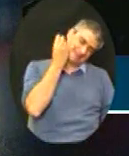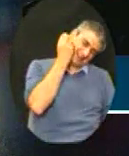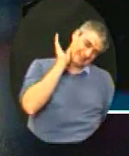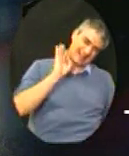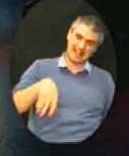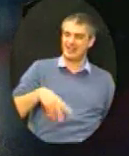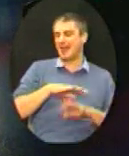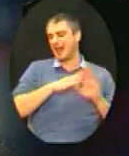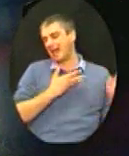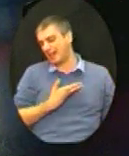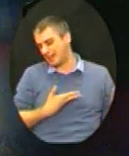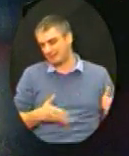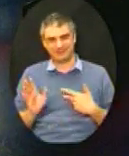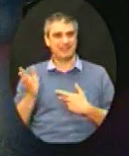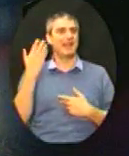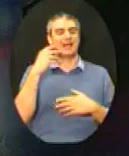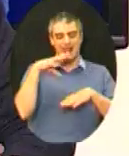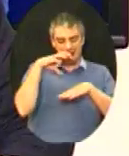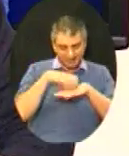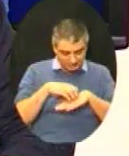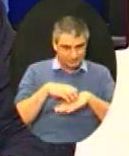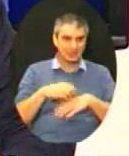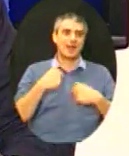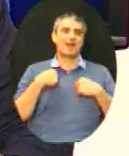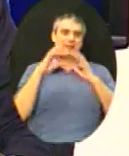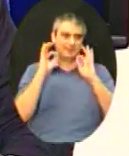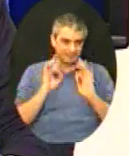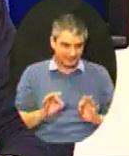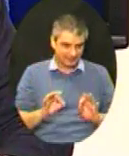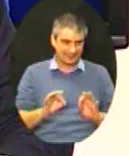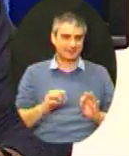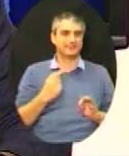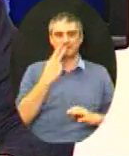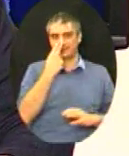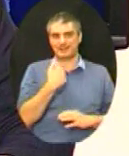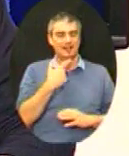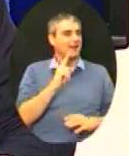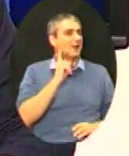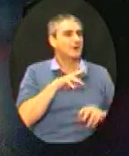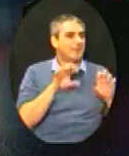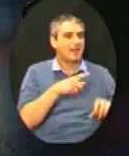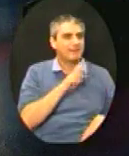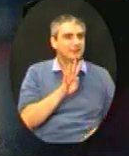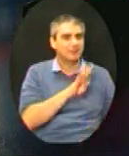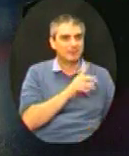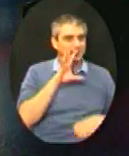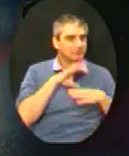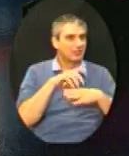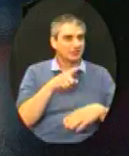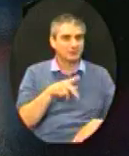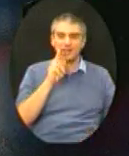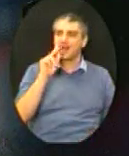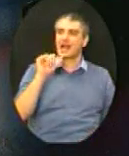זה הכל בסדר, הייתה נשיכה, אני בסדר. נראה לי שזה קצת יצא. איך קוראים לכלבה של נתניהו שנשכה אותך?